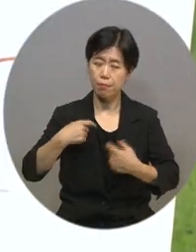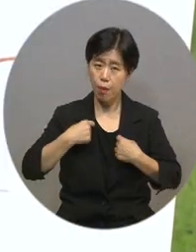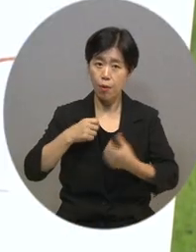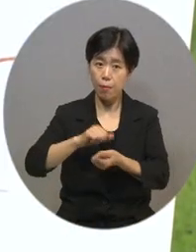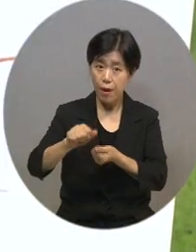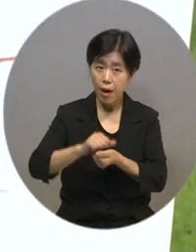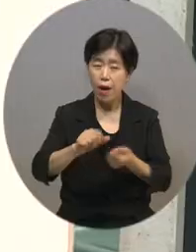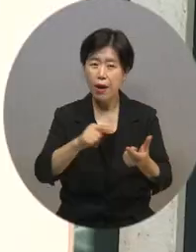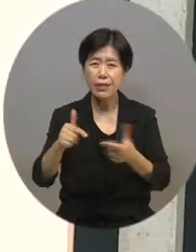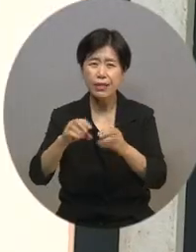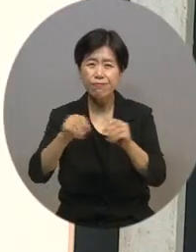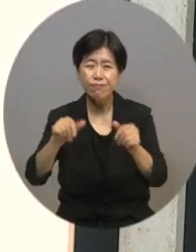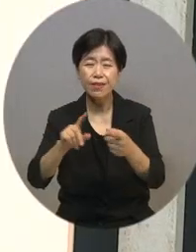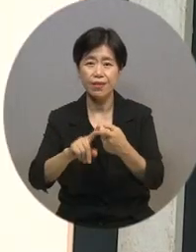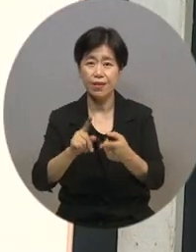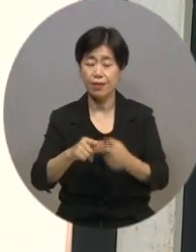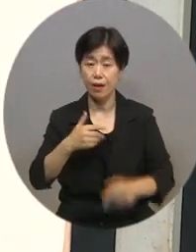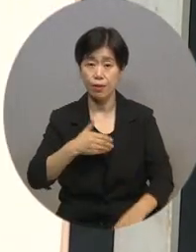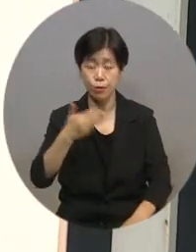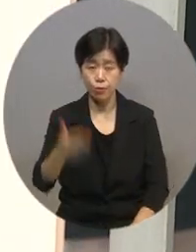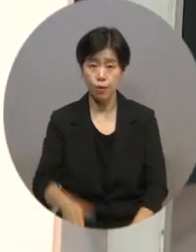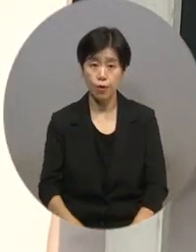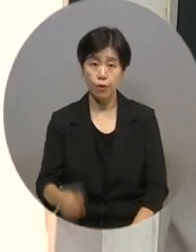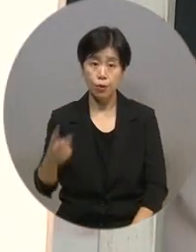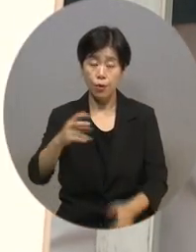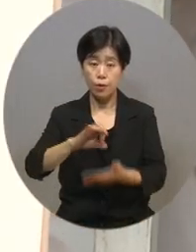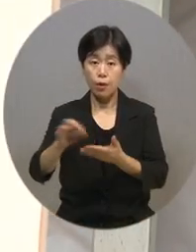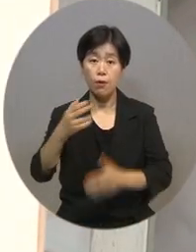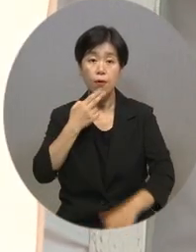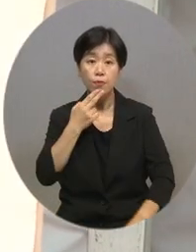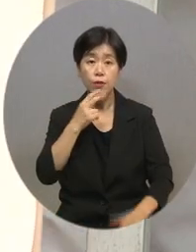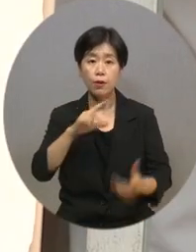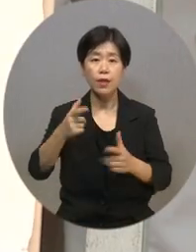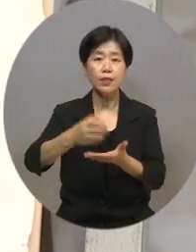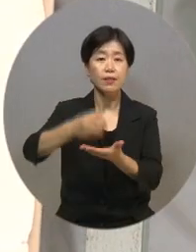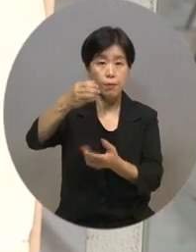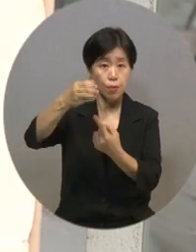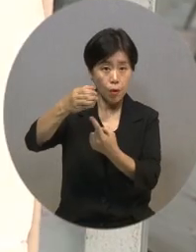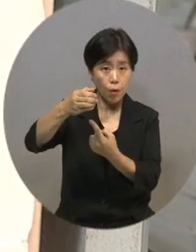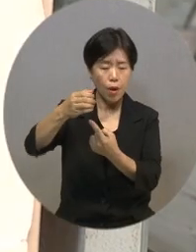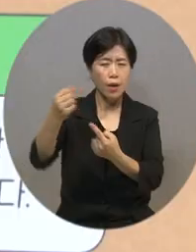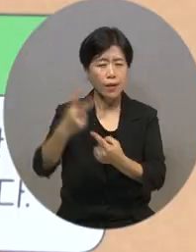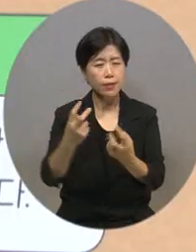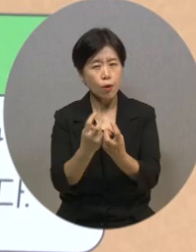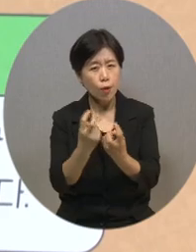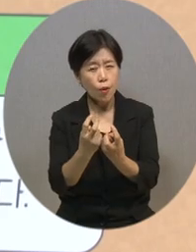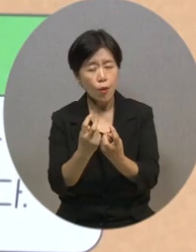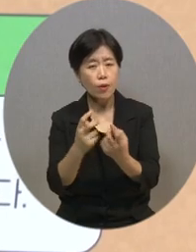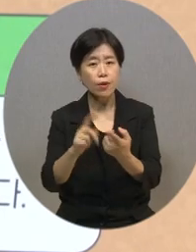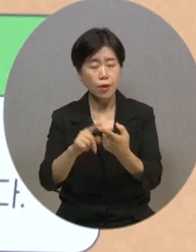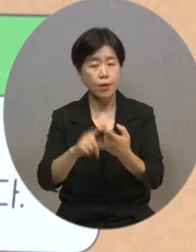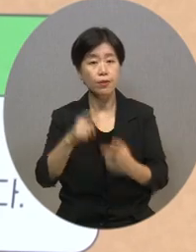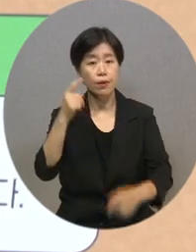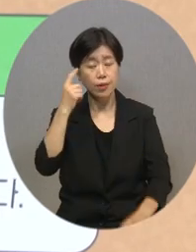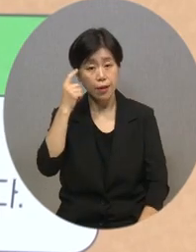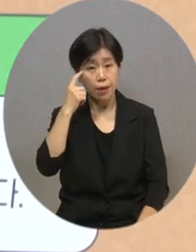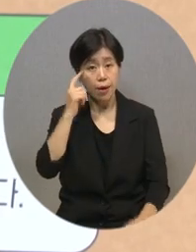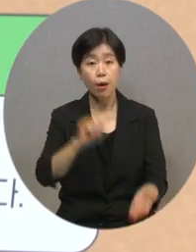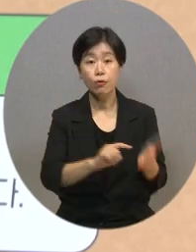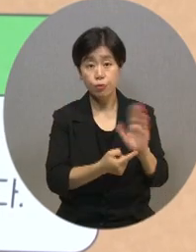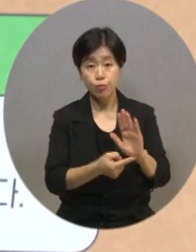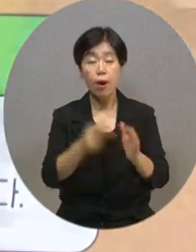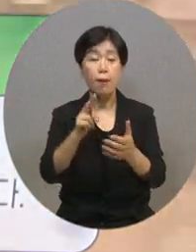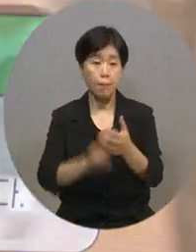폐휴대폰과 폐건전지 교환, 사용하지 않는 텀블러 기부 등의 운영과 함께 업사이클 물품을 전시 및